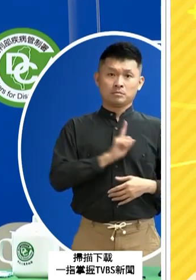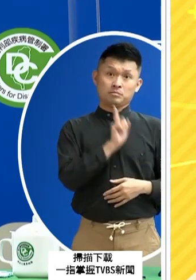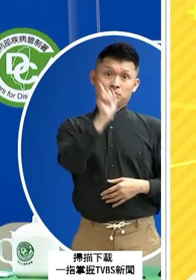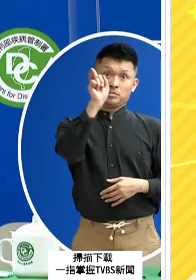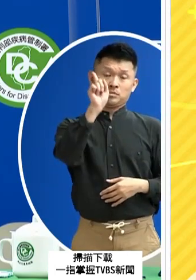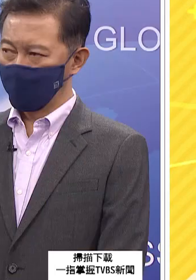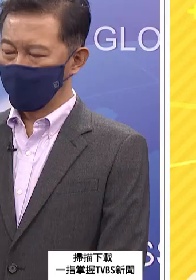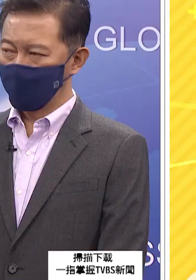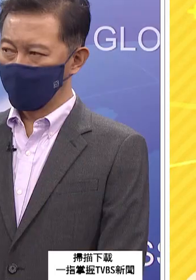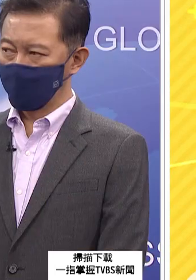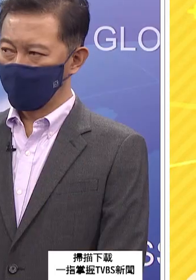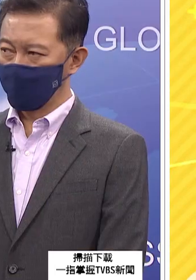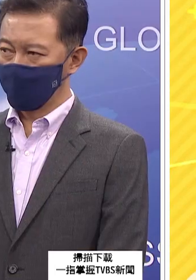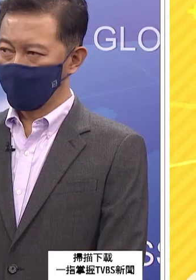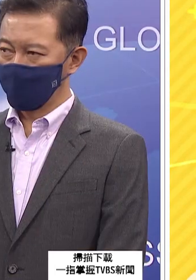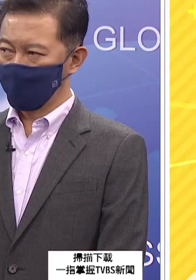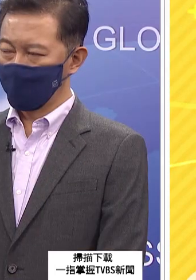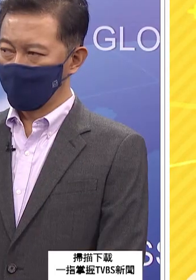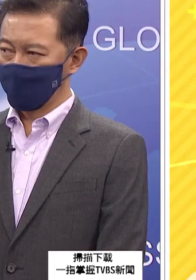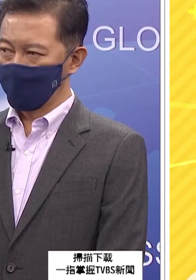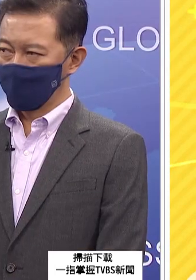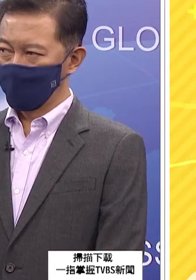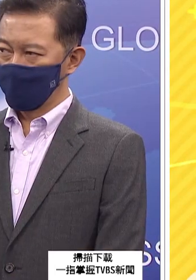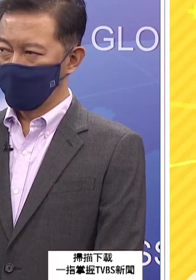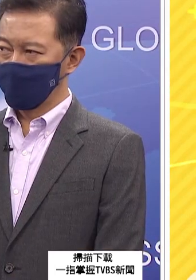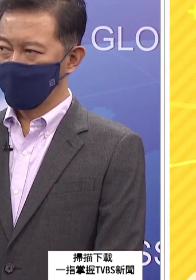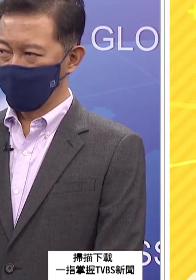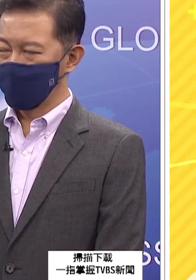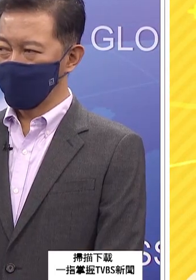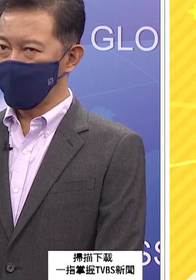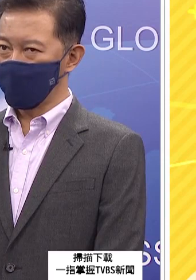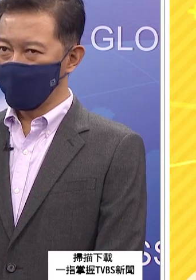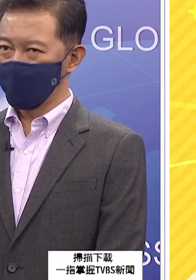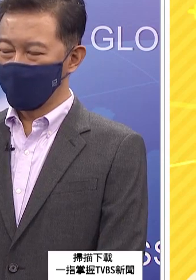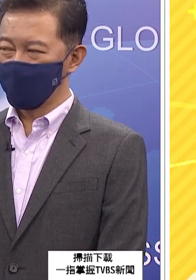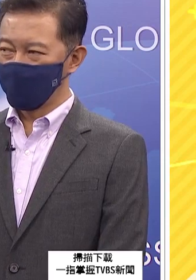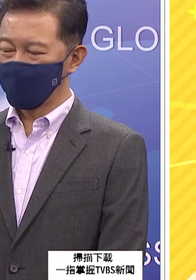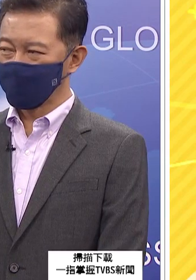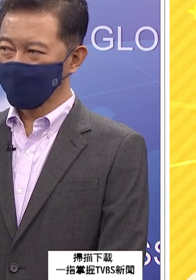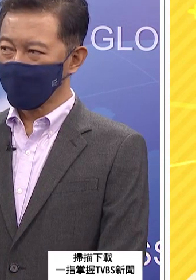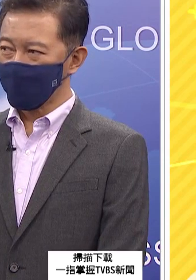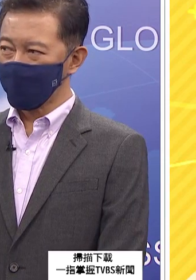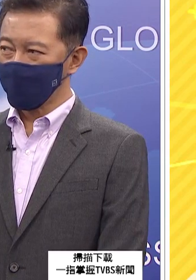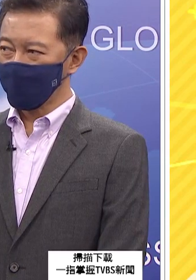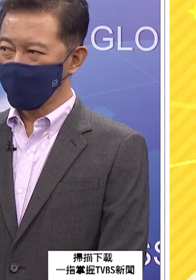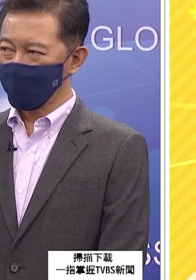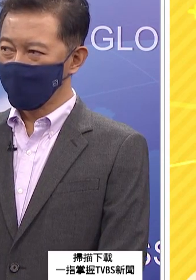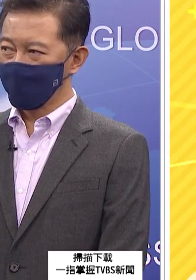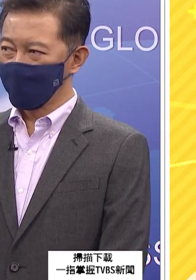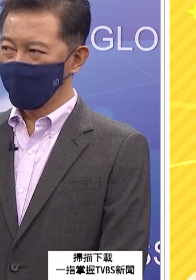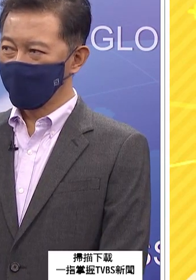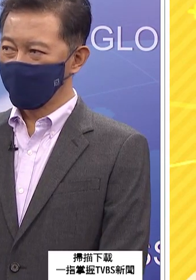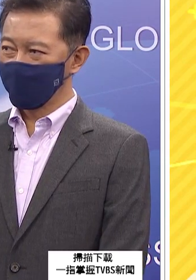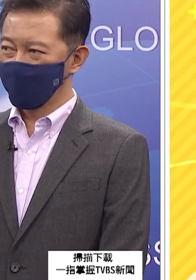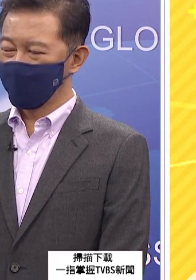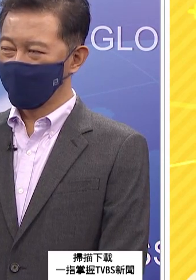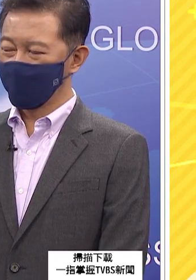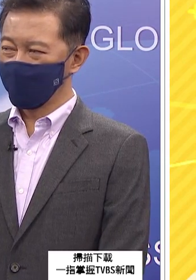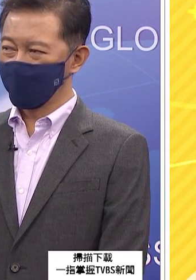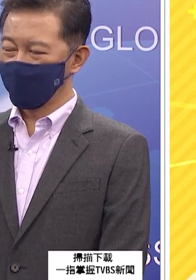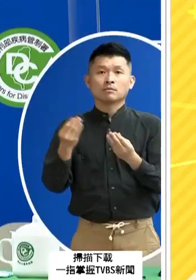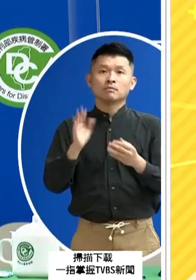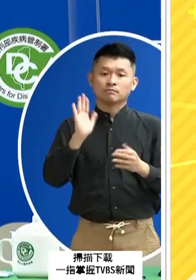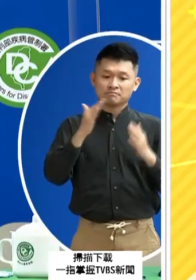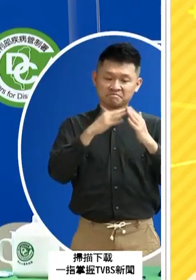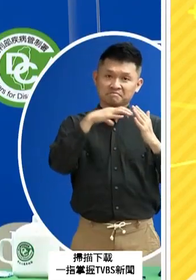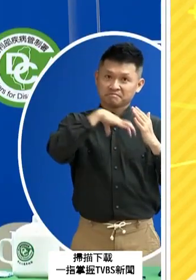确的讲法是什么？这些东西在国外都不缺啊，到处都是啊。 是， 去年很缺疫苗，大家抢，我们